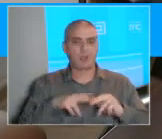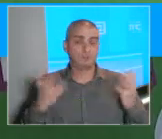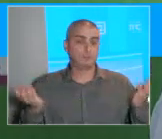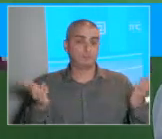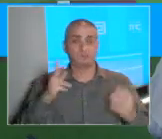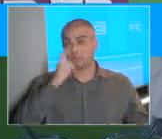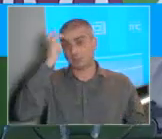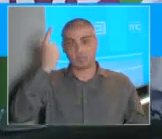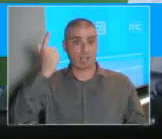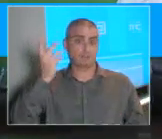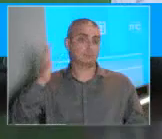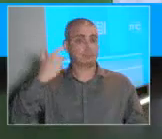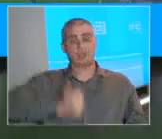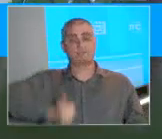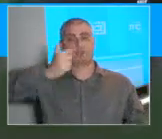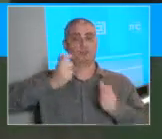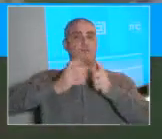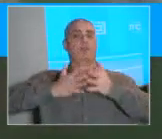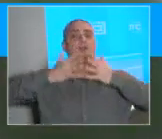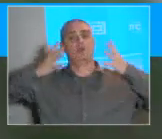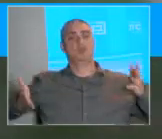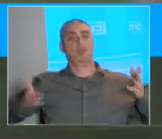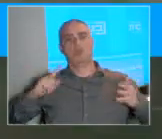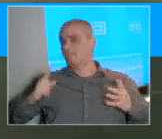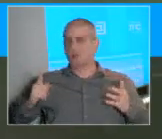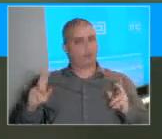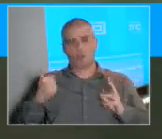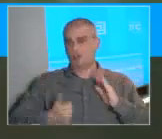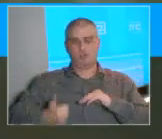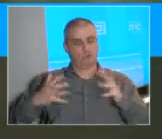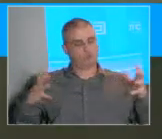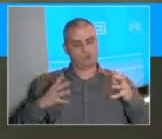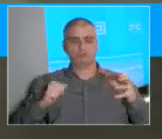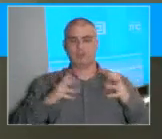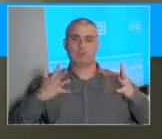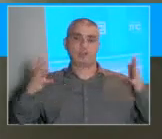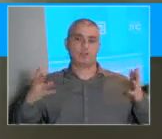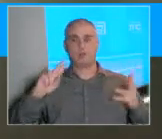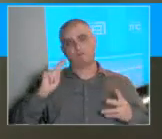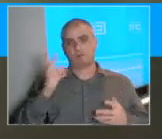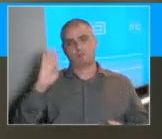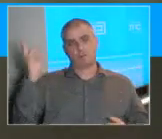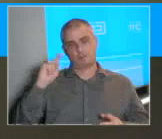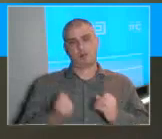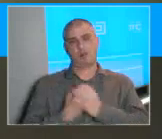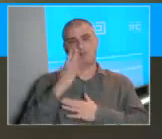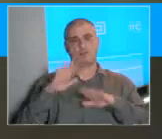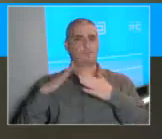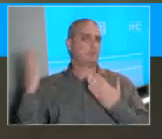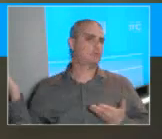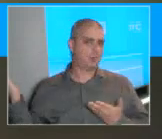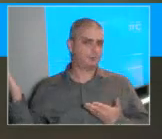להיות שגם תהיה בראשות המפלגה הגדולה ביותר, אבל הוא לא יהיה בראשות הגוש הגדול ביותר, ועוד פעם נתניהו יוכל להרכיב